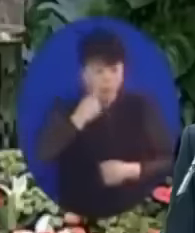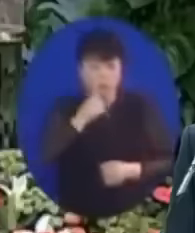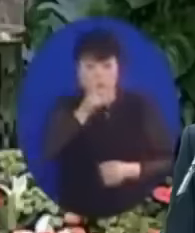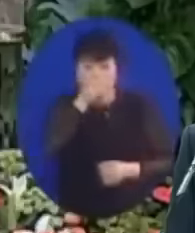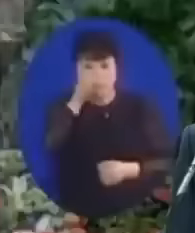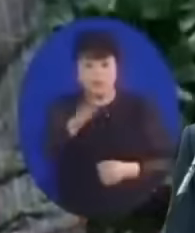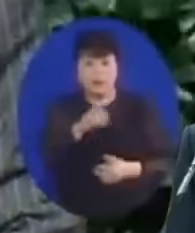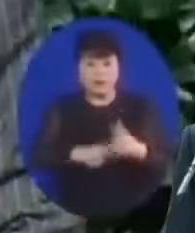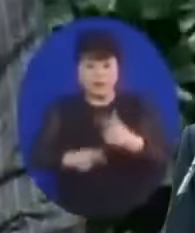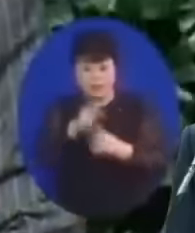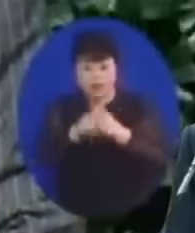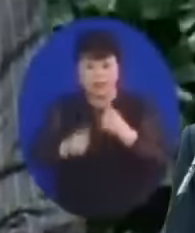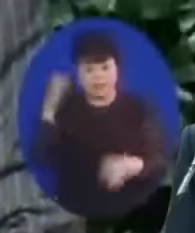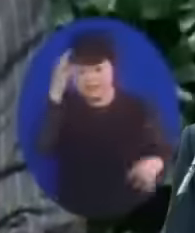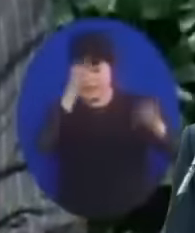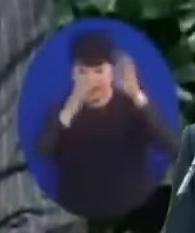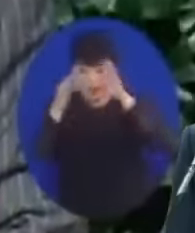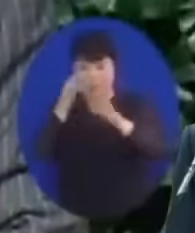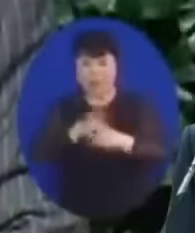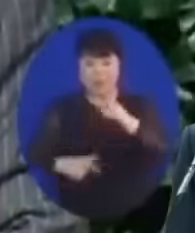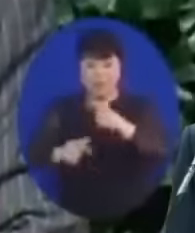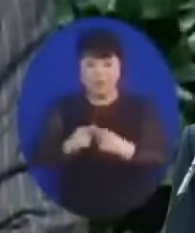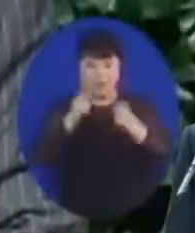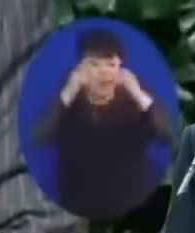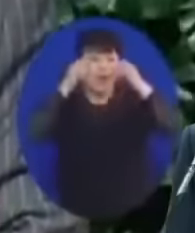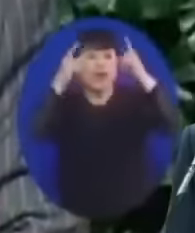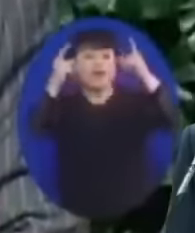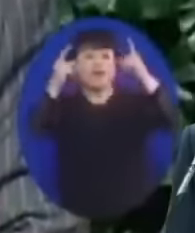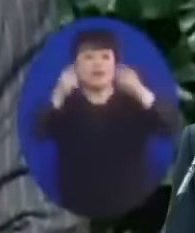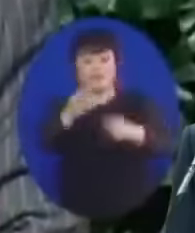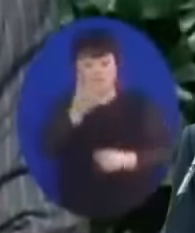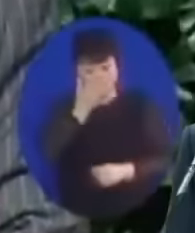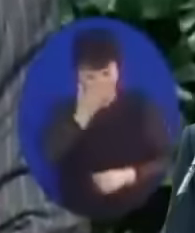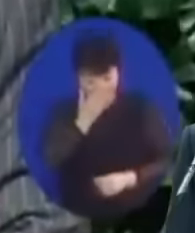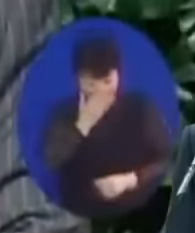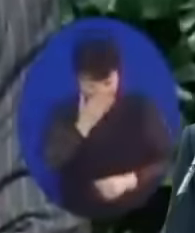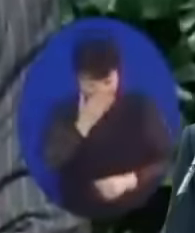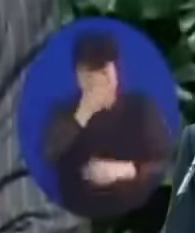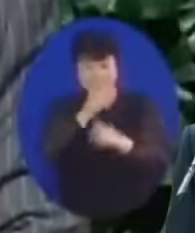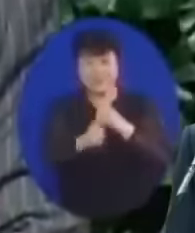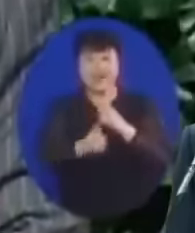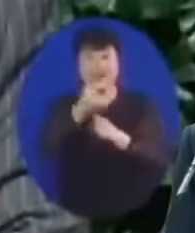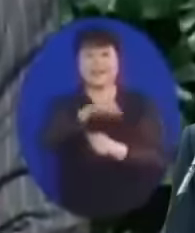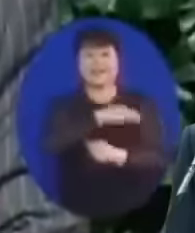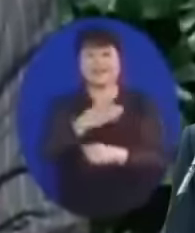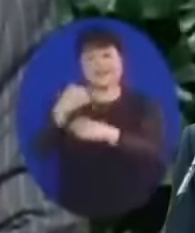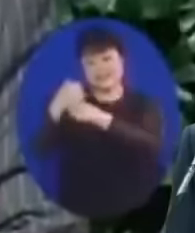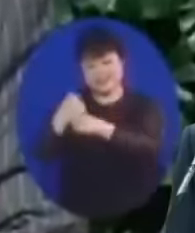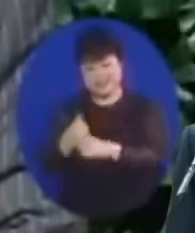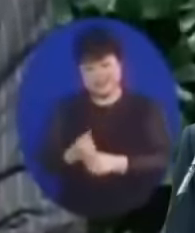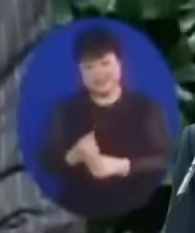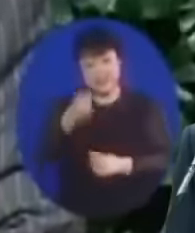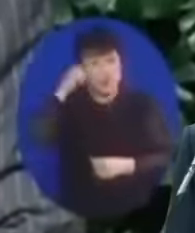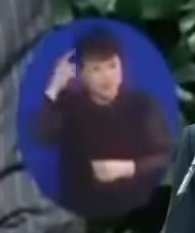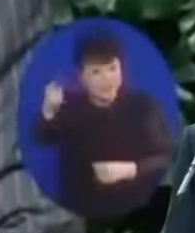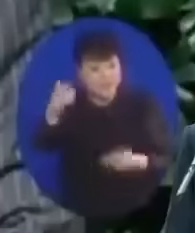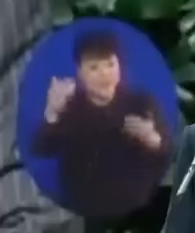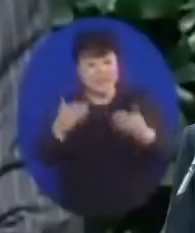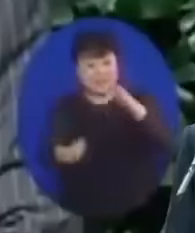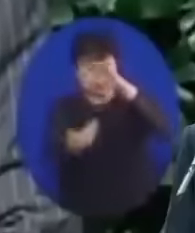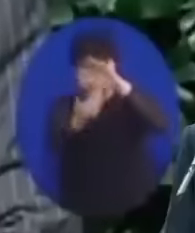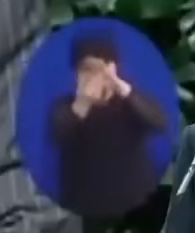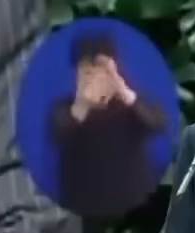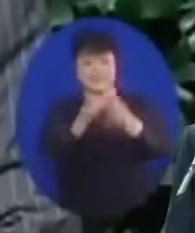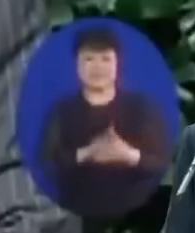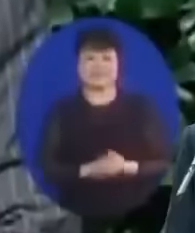인해 더욱 하나님을 찾고 더욱 깨어지고 겸손해지고 하나님의 능력을 의지해서 위대한 일을 성취할